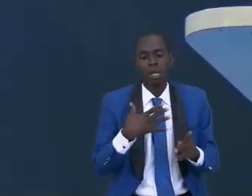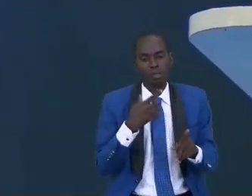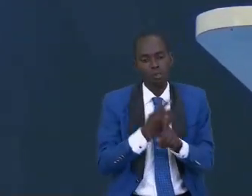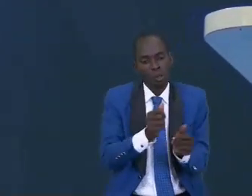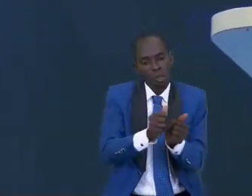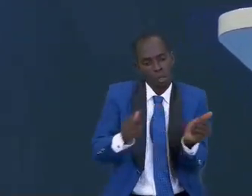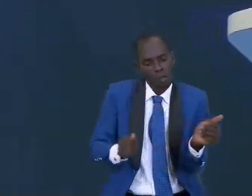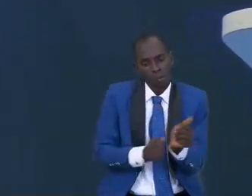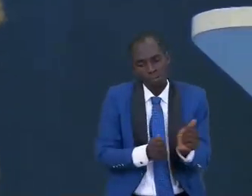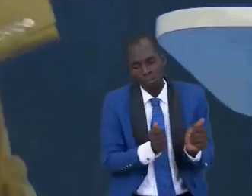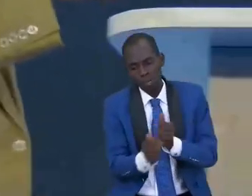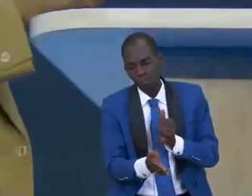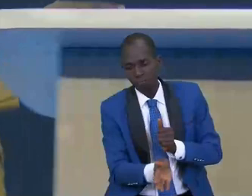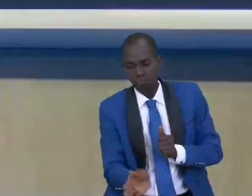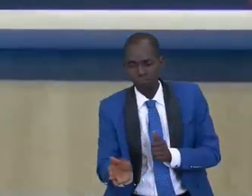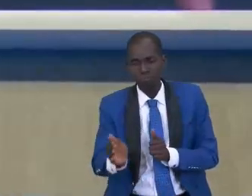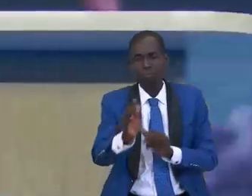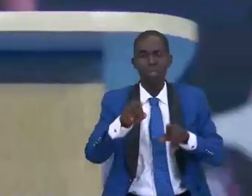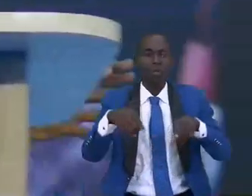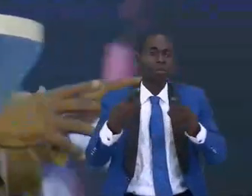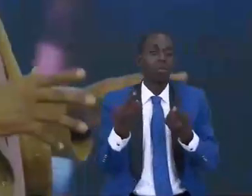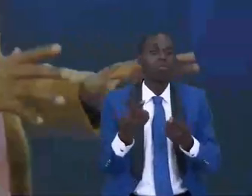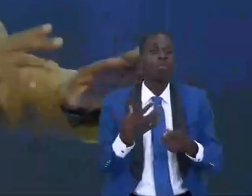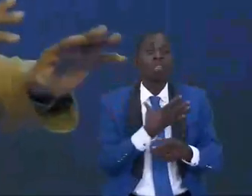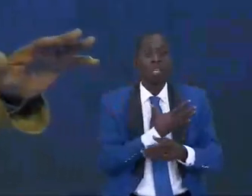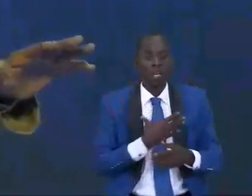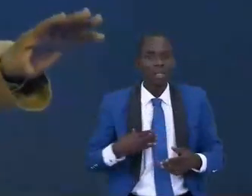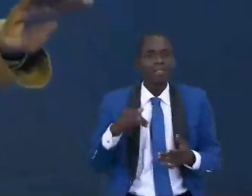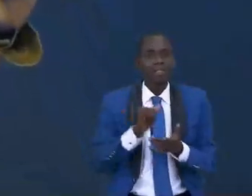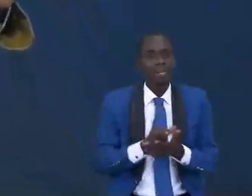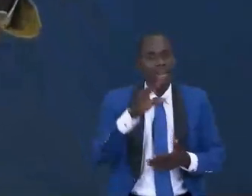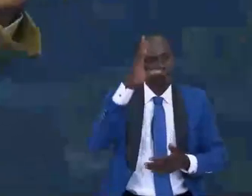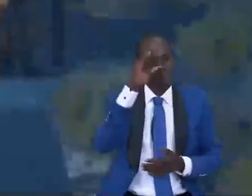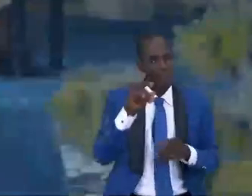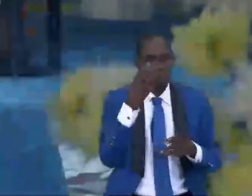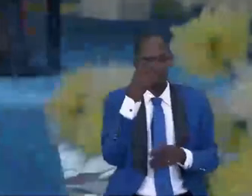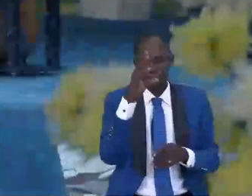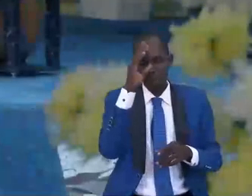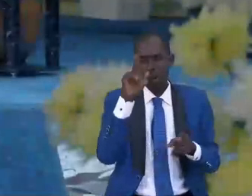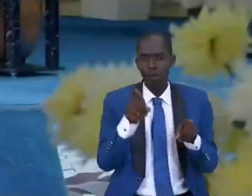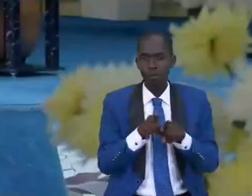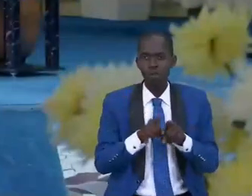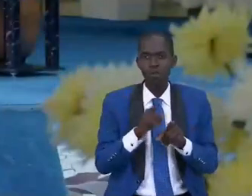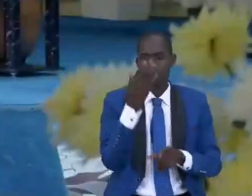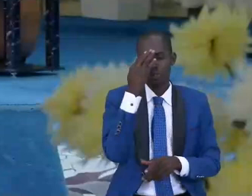voici quelqu'un là-bas et la personne, alors on évite la personne. Donc,